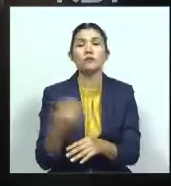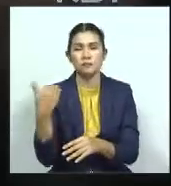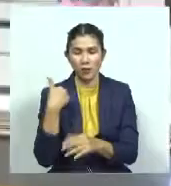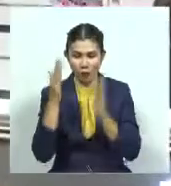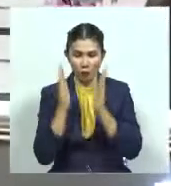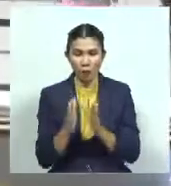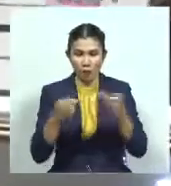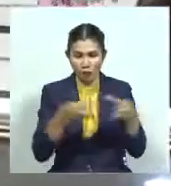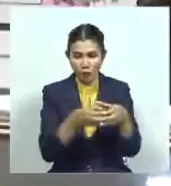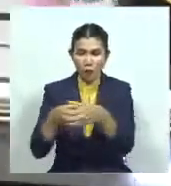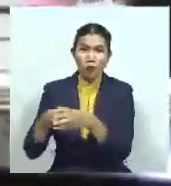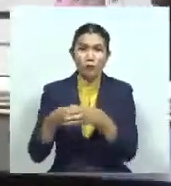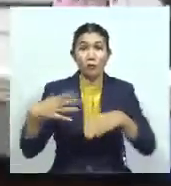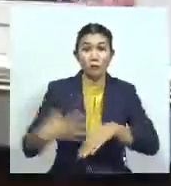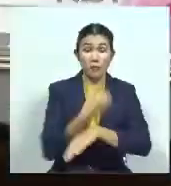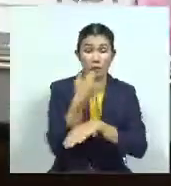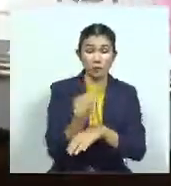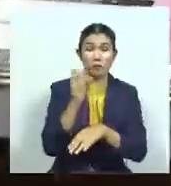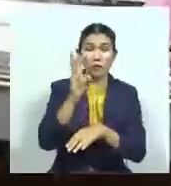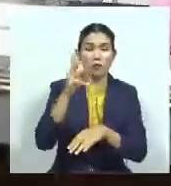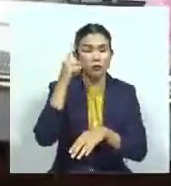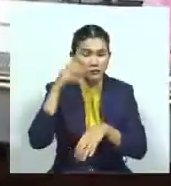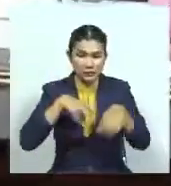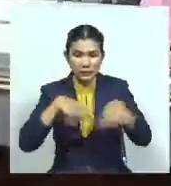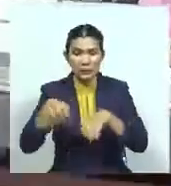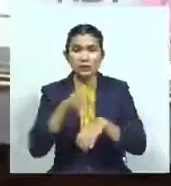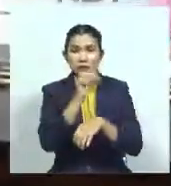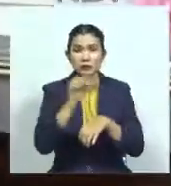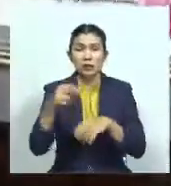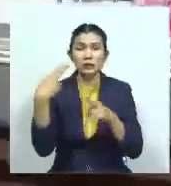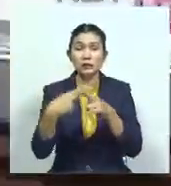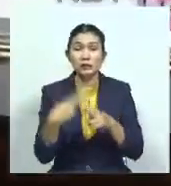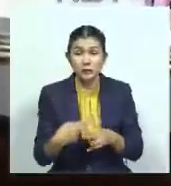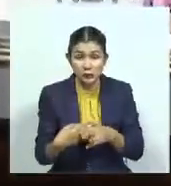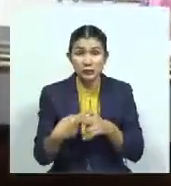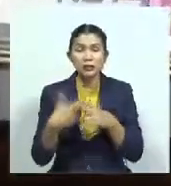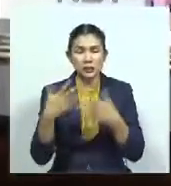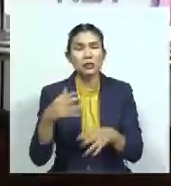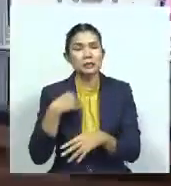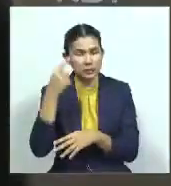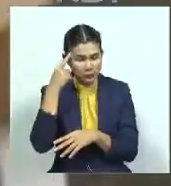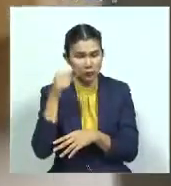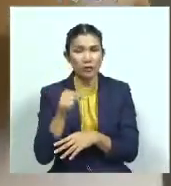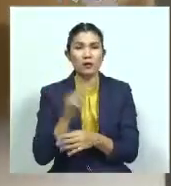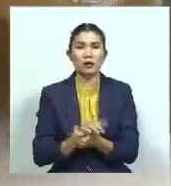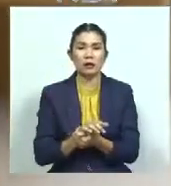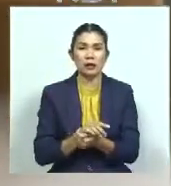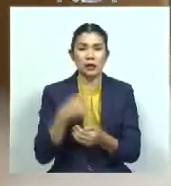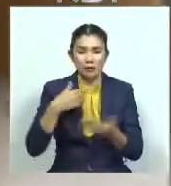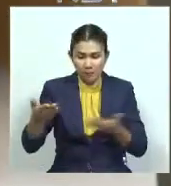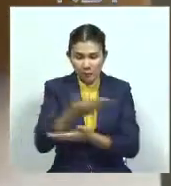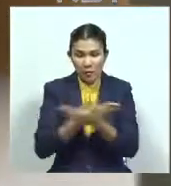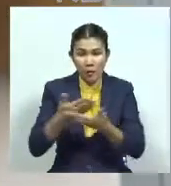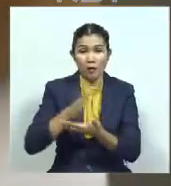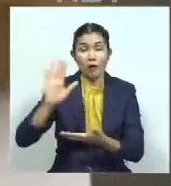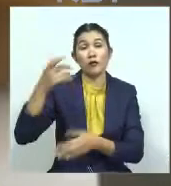16พรรคการเมืองเท่านั้นที่จะได้รับการจัดสรรส.ส.แบบบัญชีรายชื่อพร้อมเห็นว่าการคำวินิจฉัยของศ